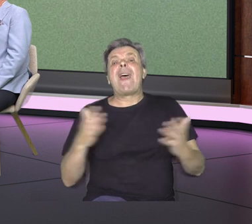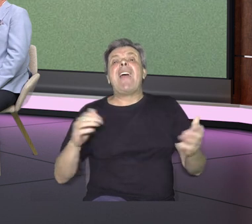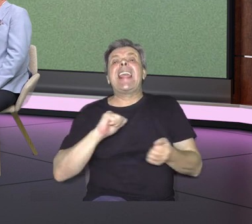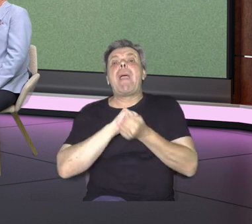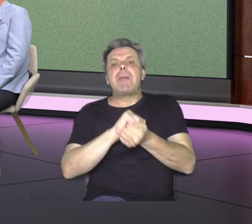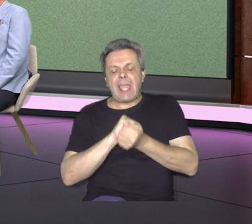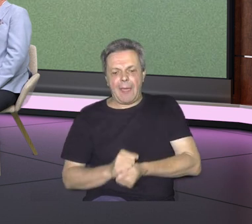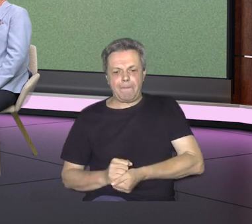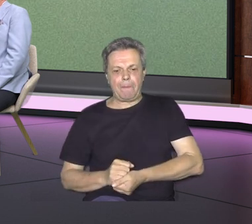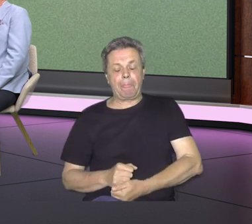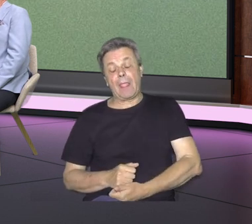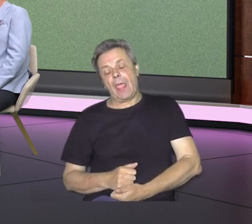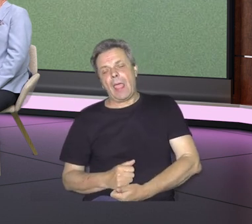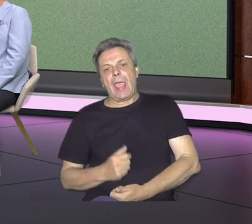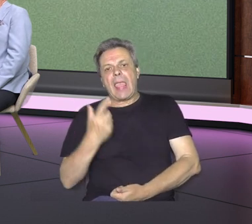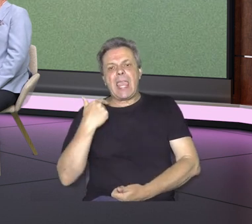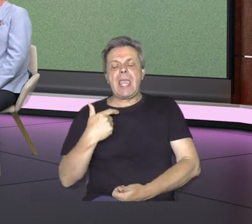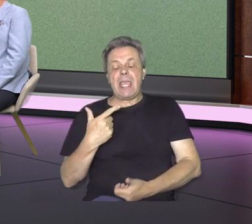velike bitke. I onda